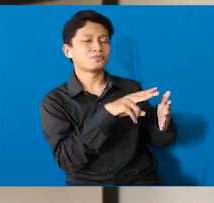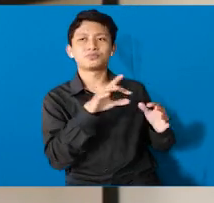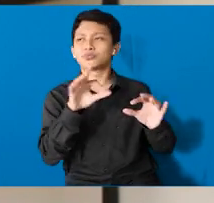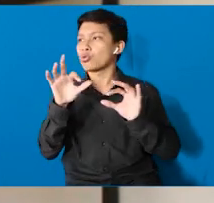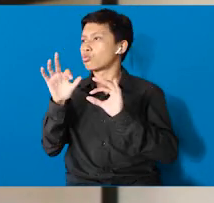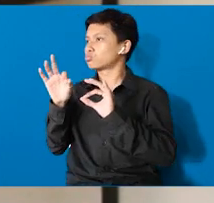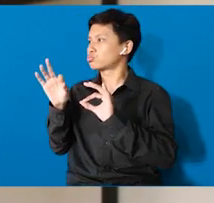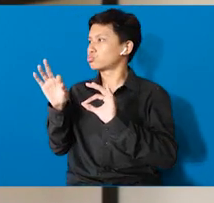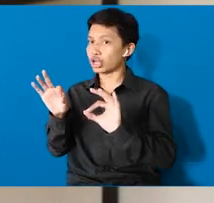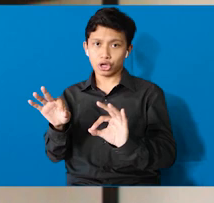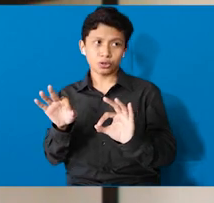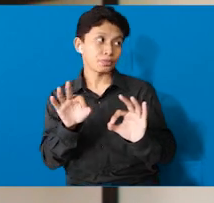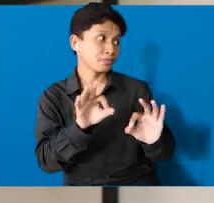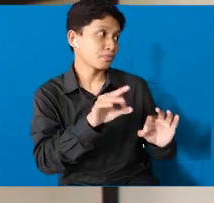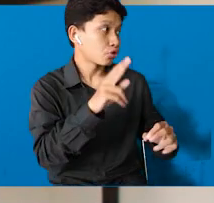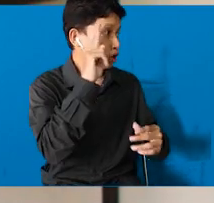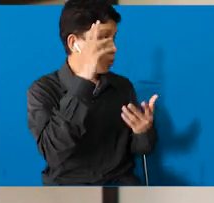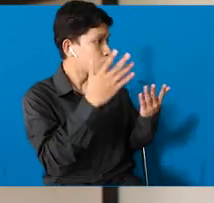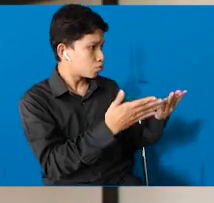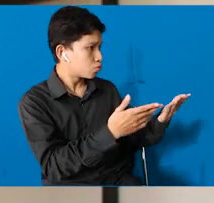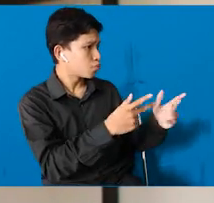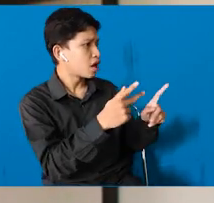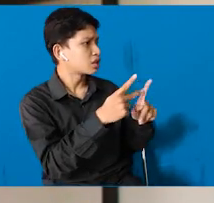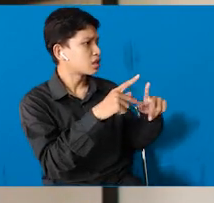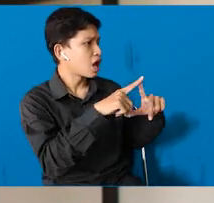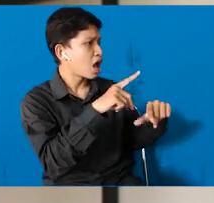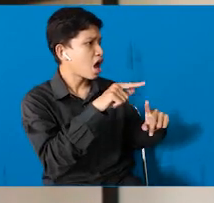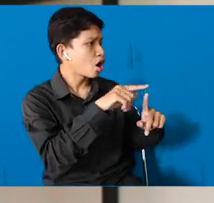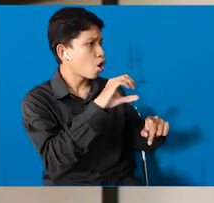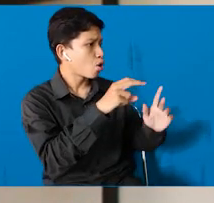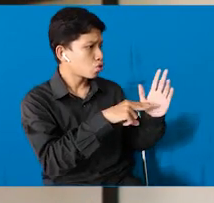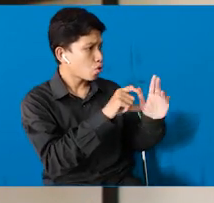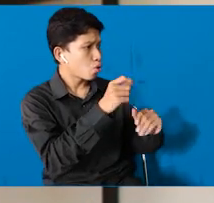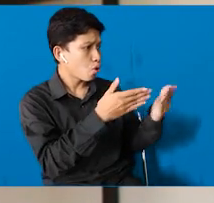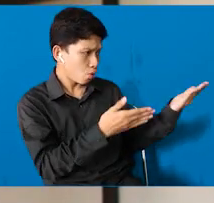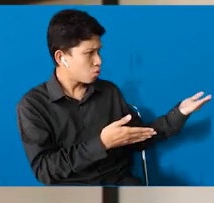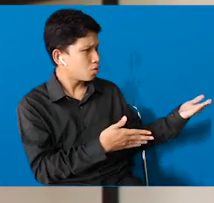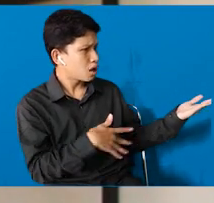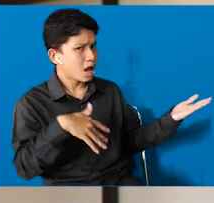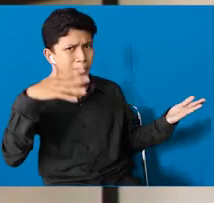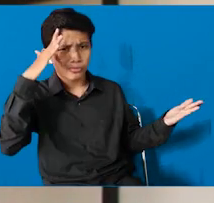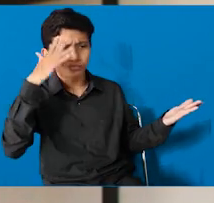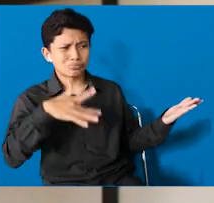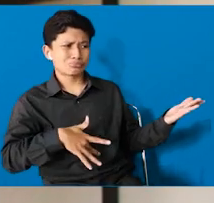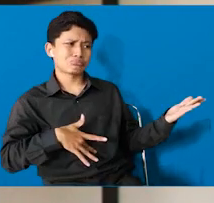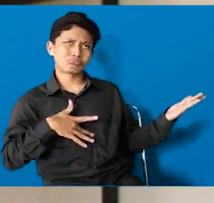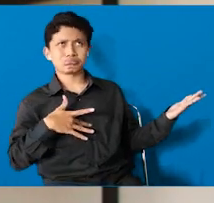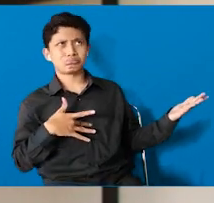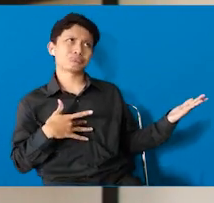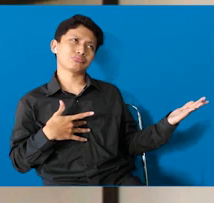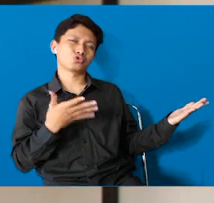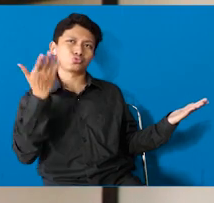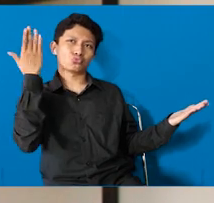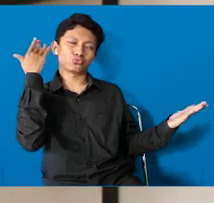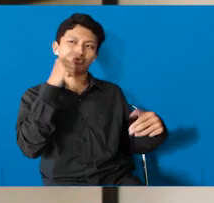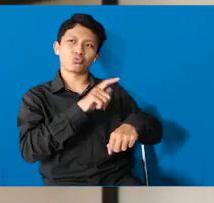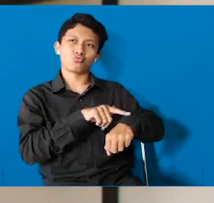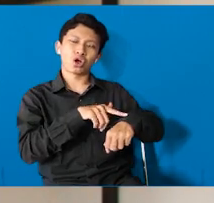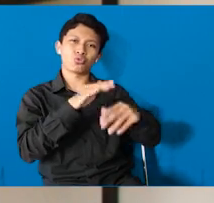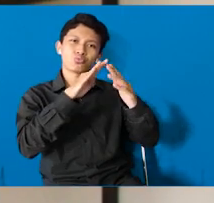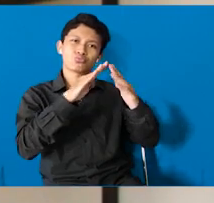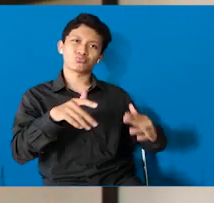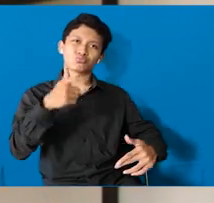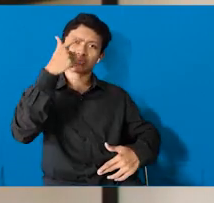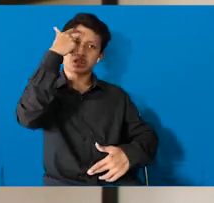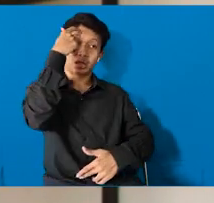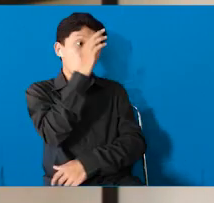Nah, untuk Mas Hartono sendiri ya, kira-kira apa yang dirasakan? Ini kan dulu nggak ada nih. Kemudian ketika Puskesmas